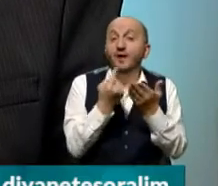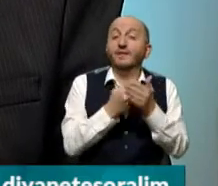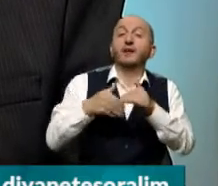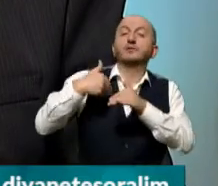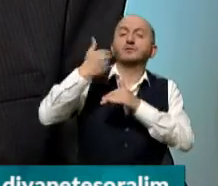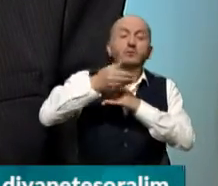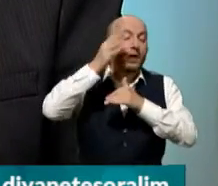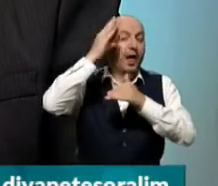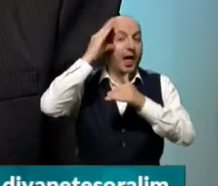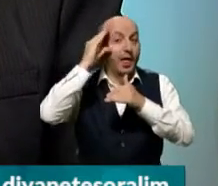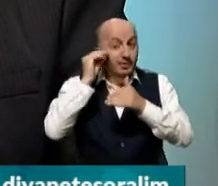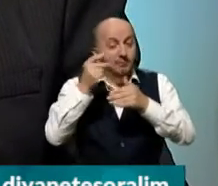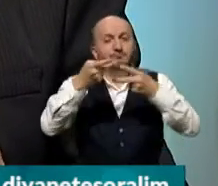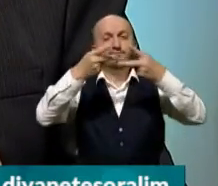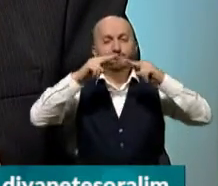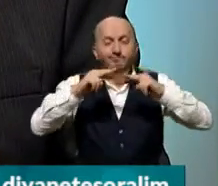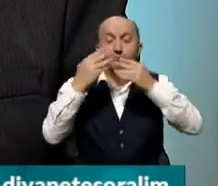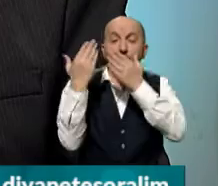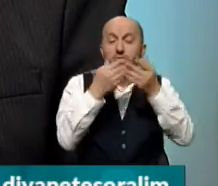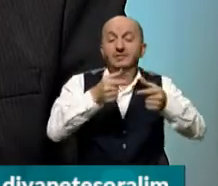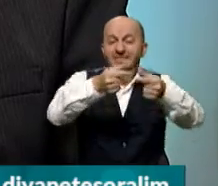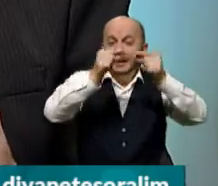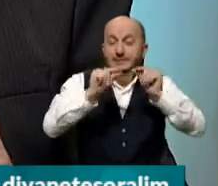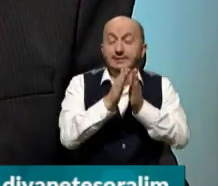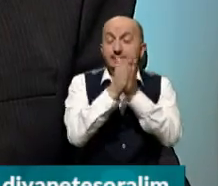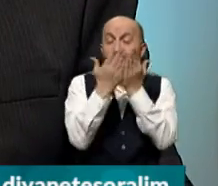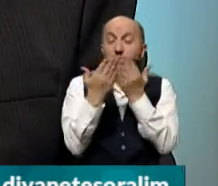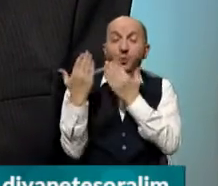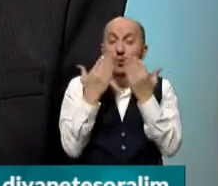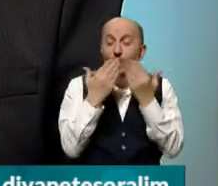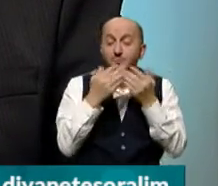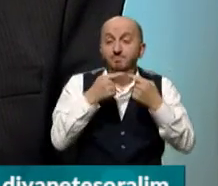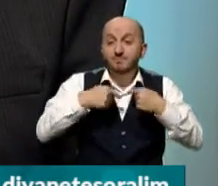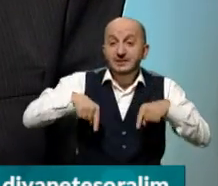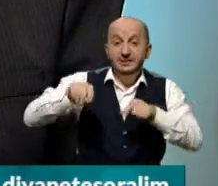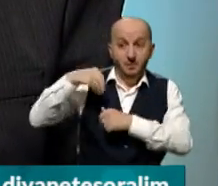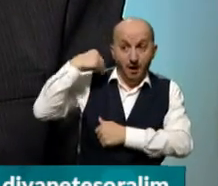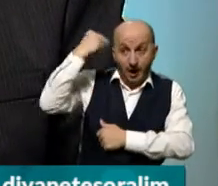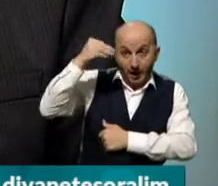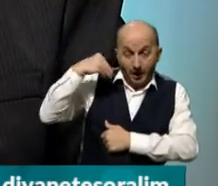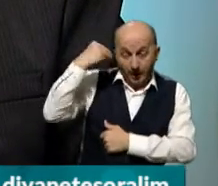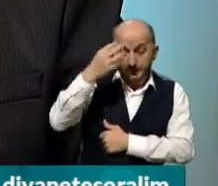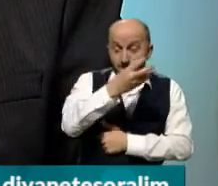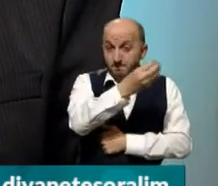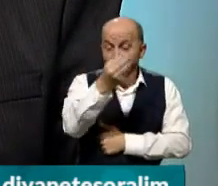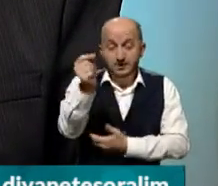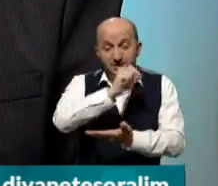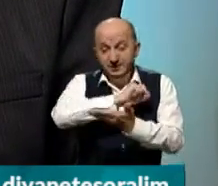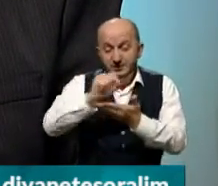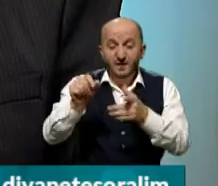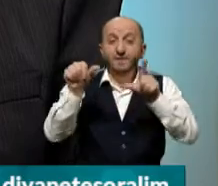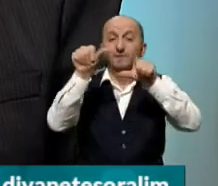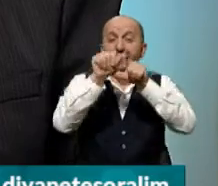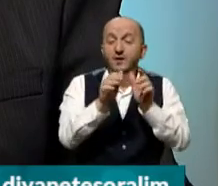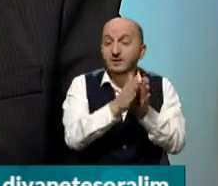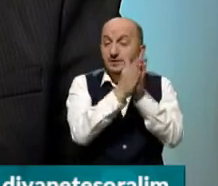Kerim'in anlamını okumanın, hadis kitapları okumanın veya bizim ülemamızın yazdığı efendim fıkıh